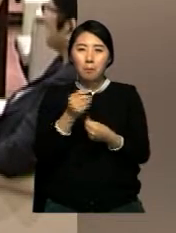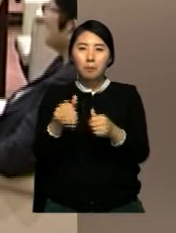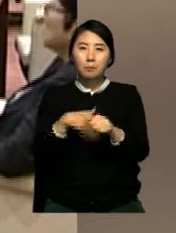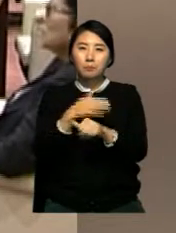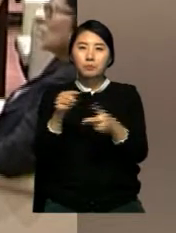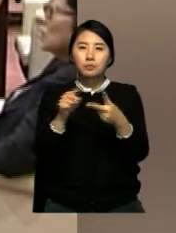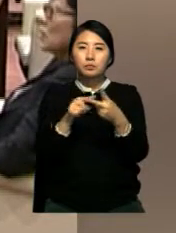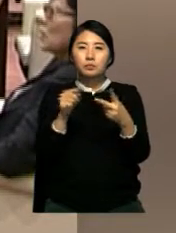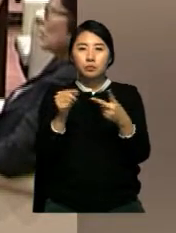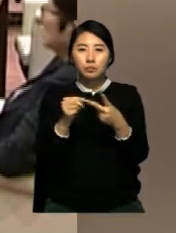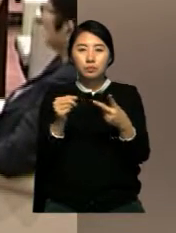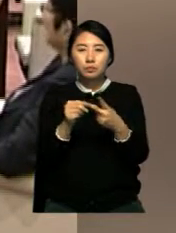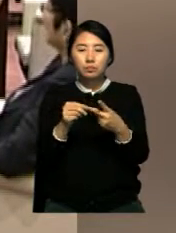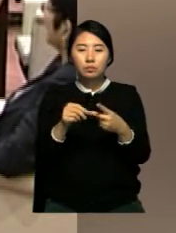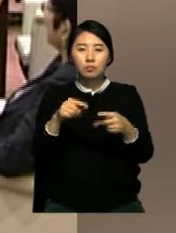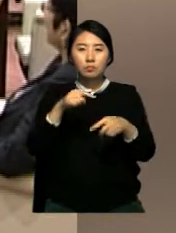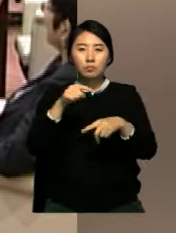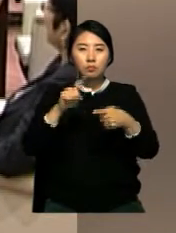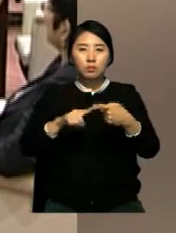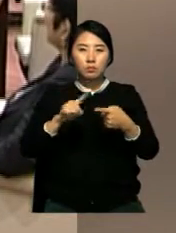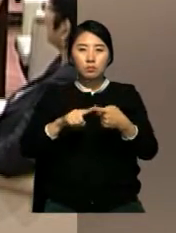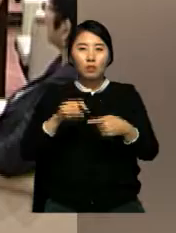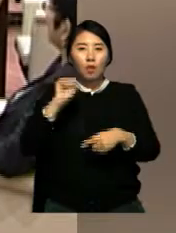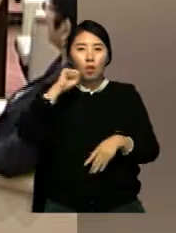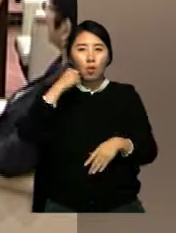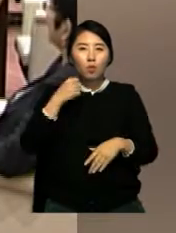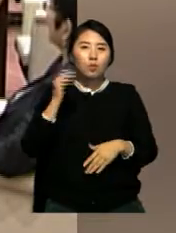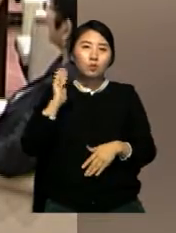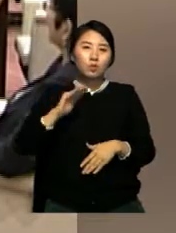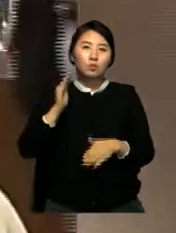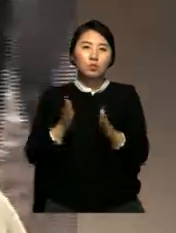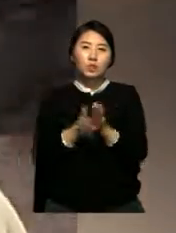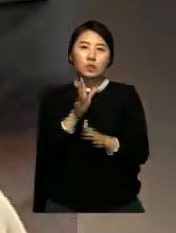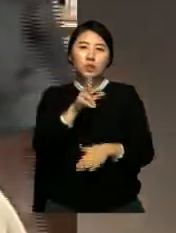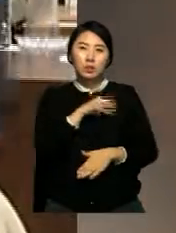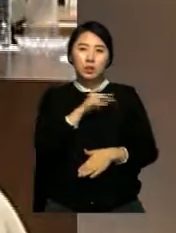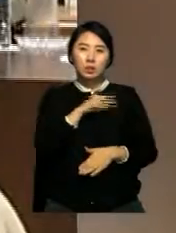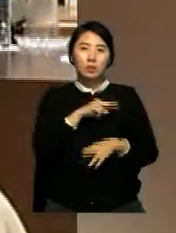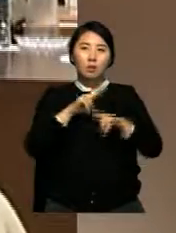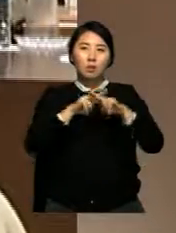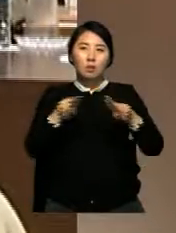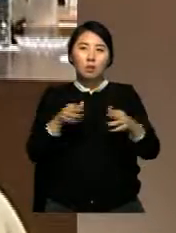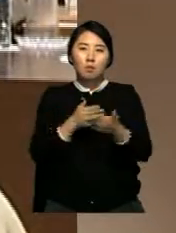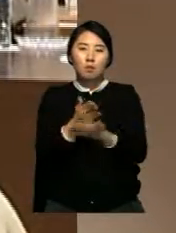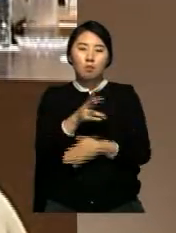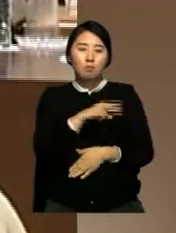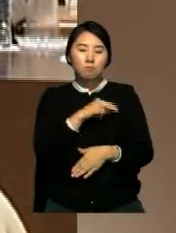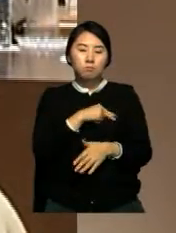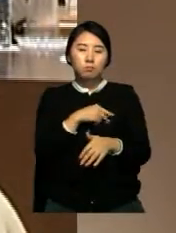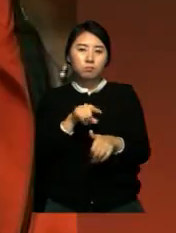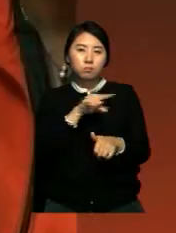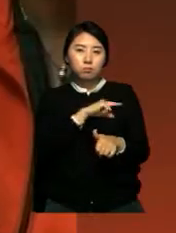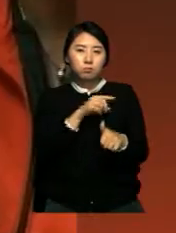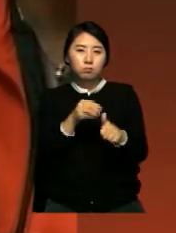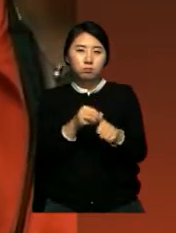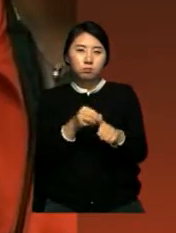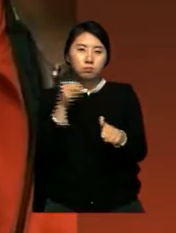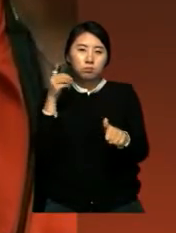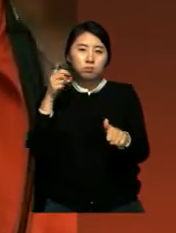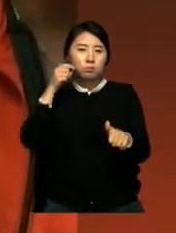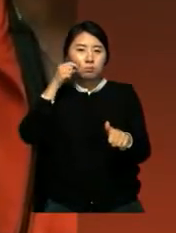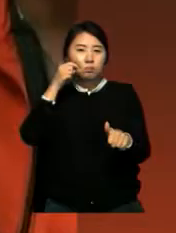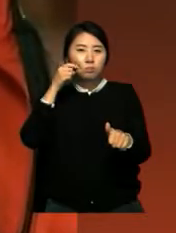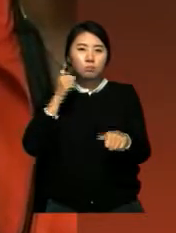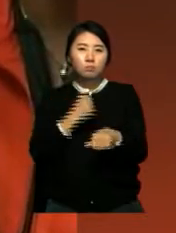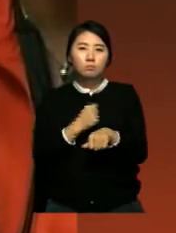최근 두 번 의장단 선출 넣고 홍역을 앓았던 의정부시의회 파행 전문 의해 라는 꼬리표를 떼기 어려울 것으로